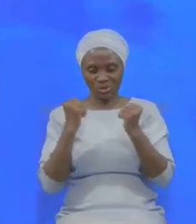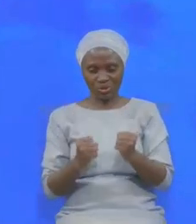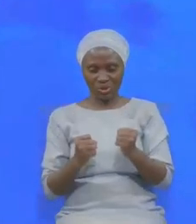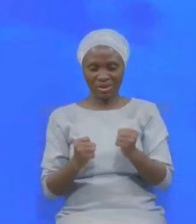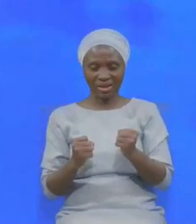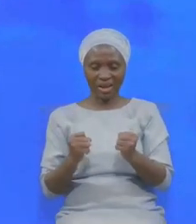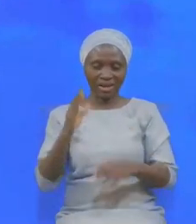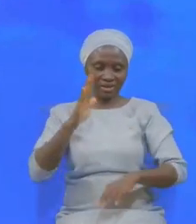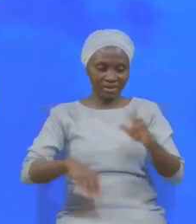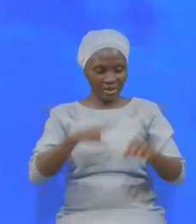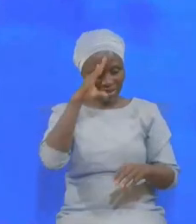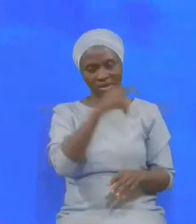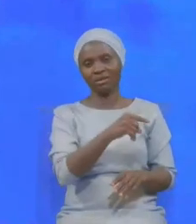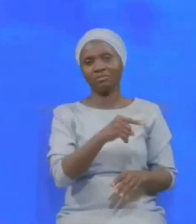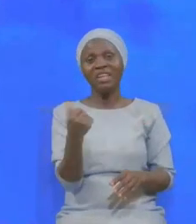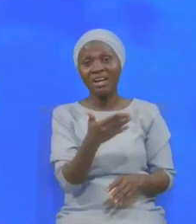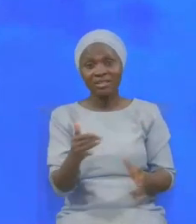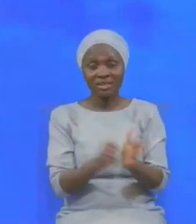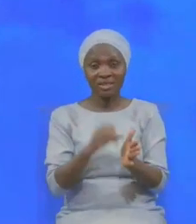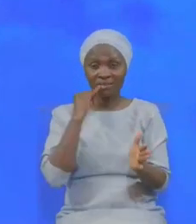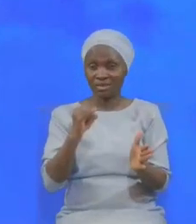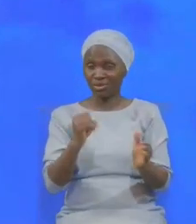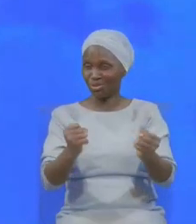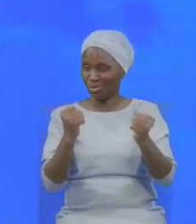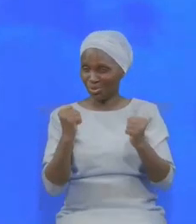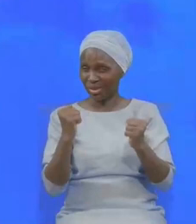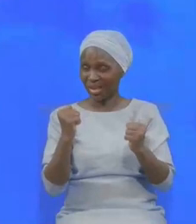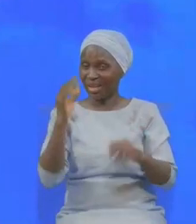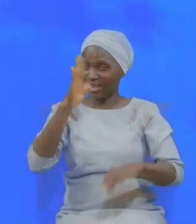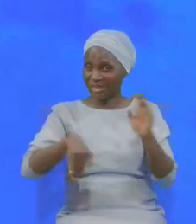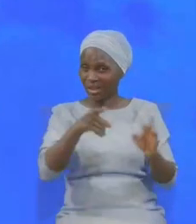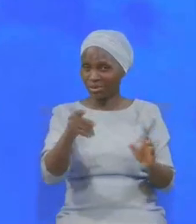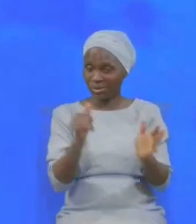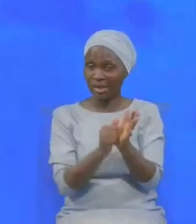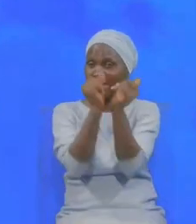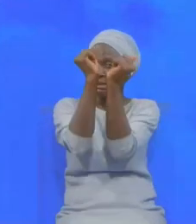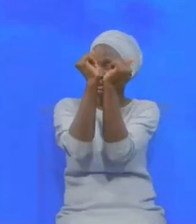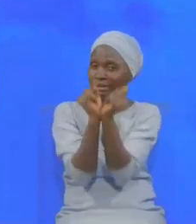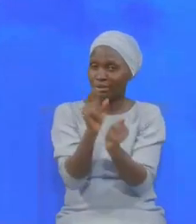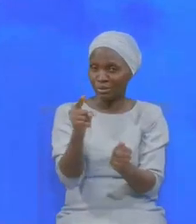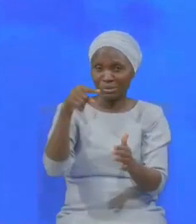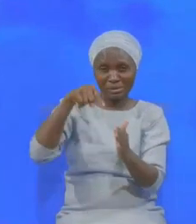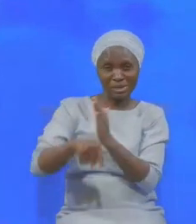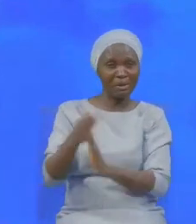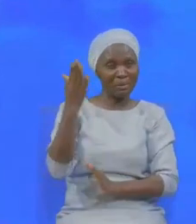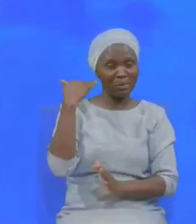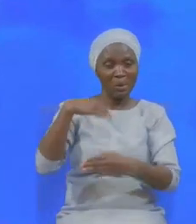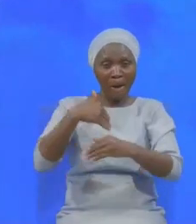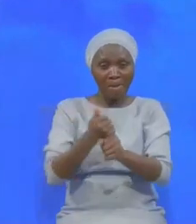Tout ce qui est plus fort que vous, ce qui vous retient, ce qui rend votre vie